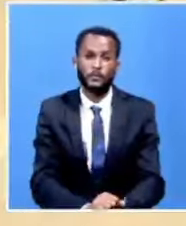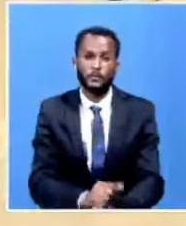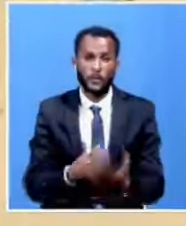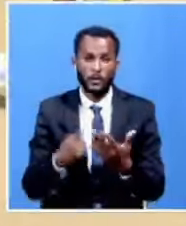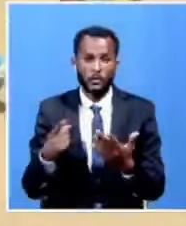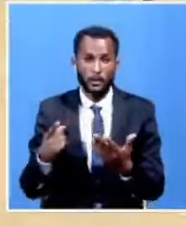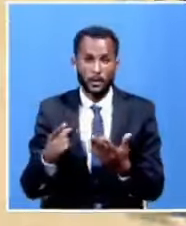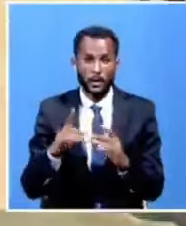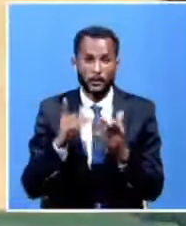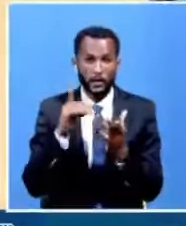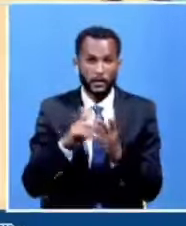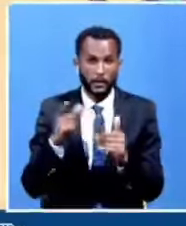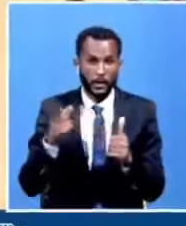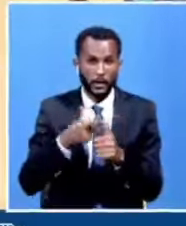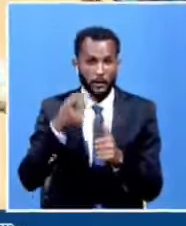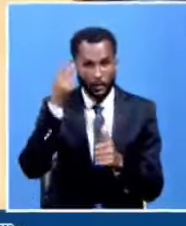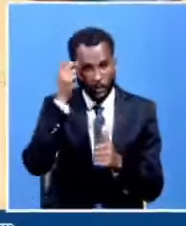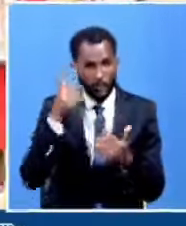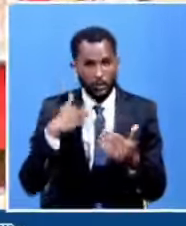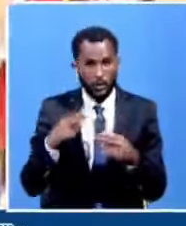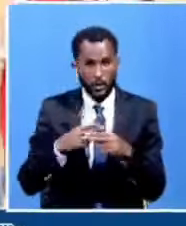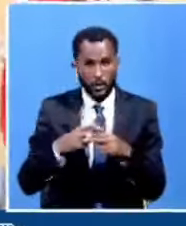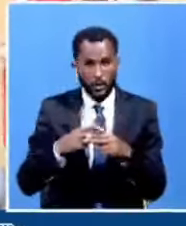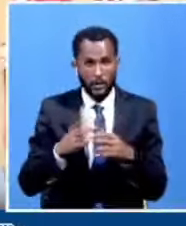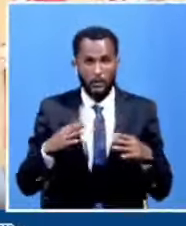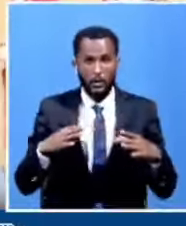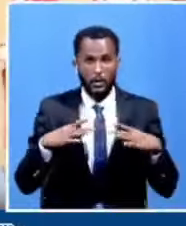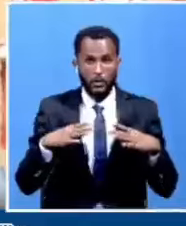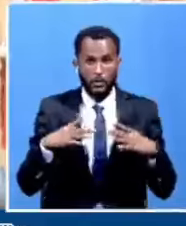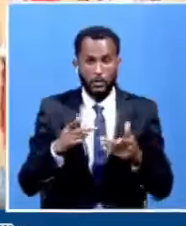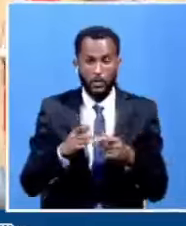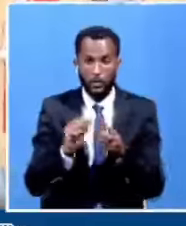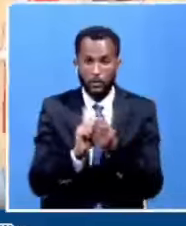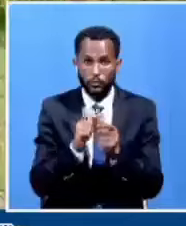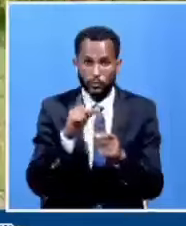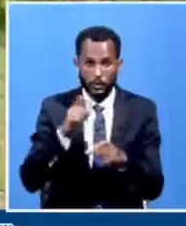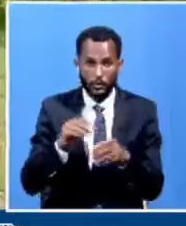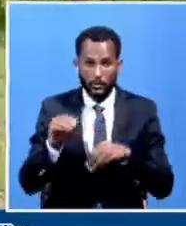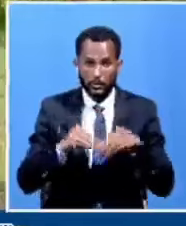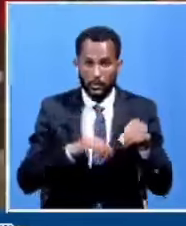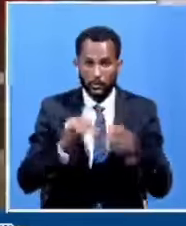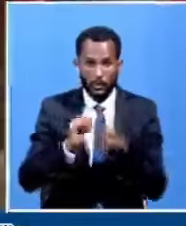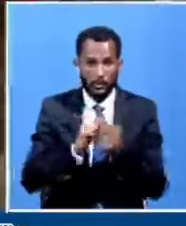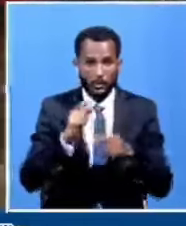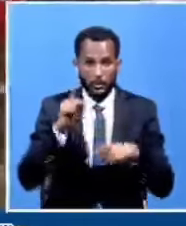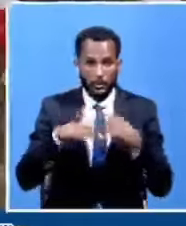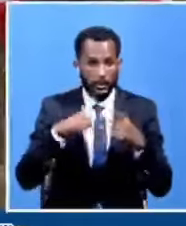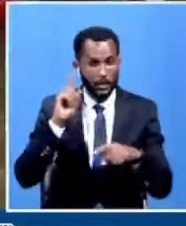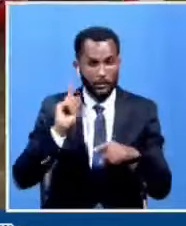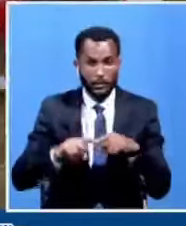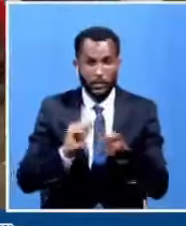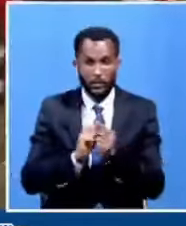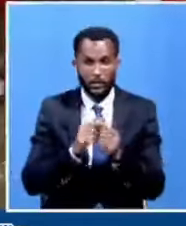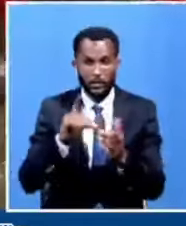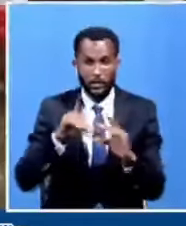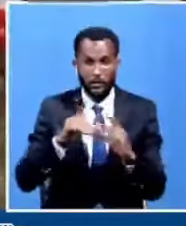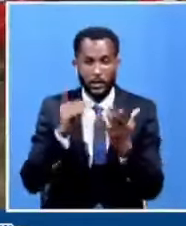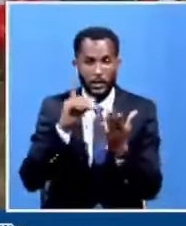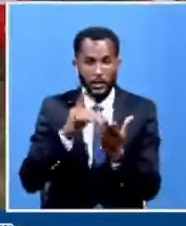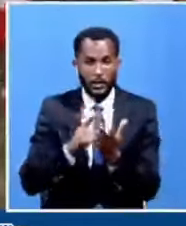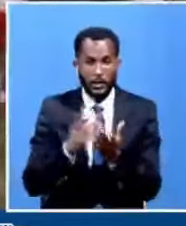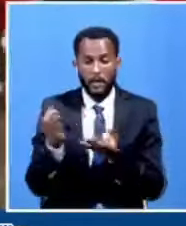በሰንኪ አበ ክፍለ ከተማ ቀደማ የውያነ ዘሎ ሐጽራት መዝውተር ስፖርት በዝግባ ምንቅስቃሴ ስፖርት መካሄድ ከመዘይ ካሉ ስፖርተኛታት እታ ክፍለ